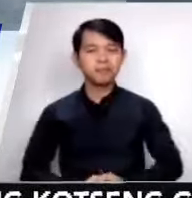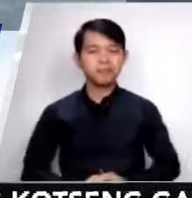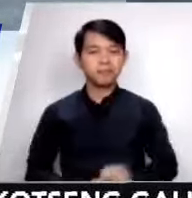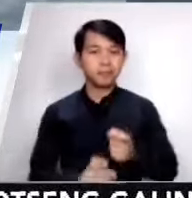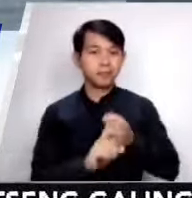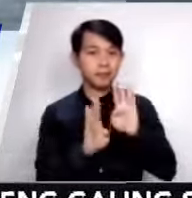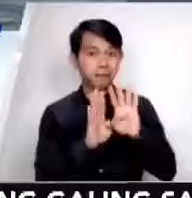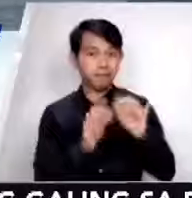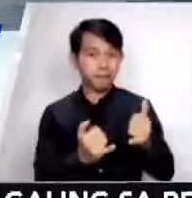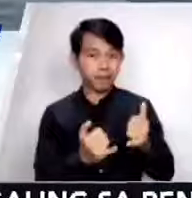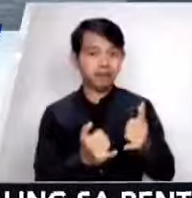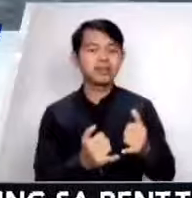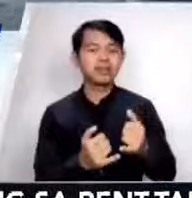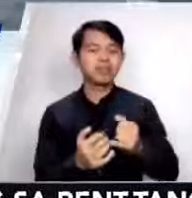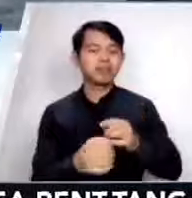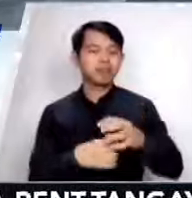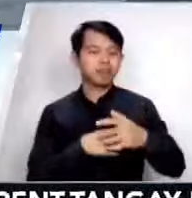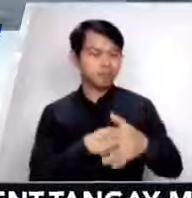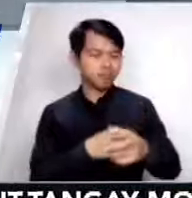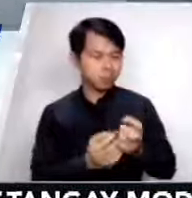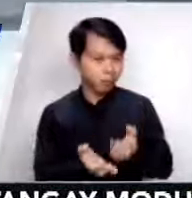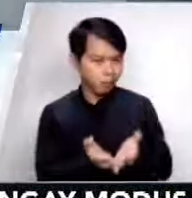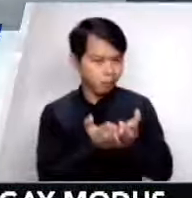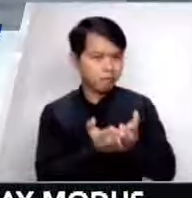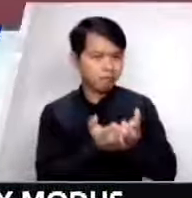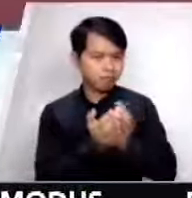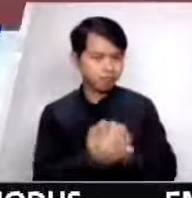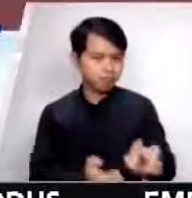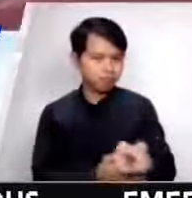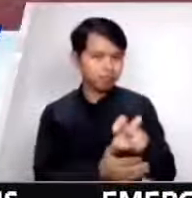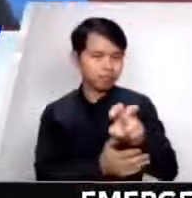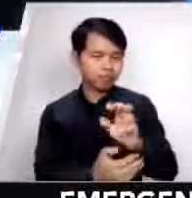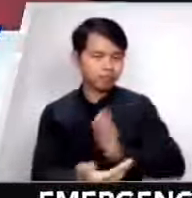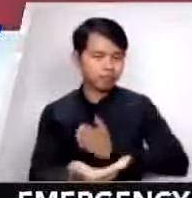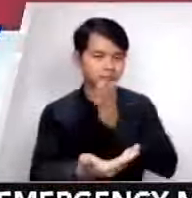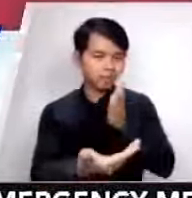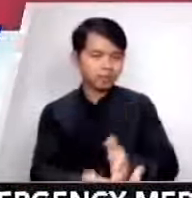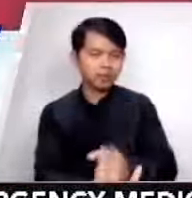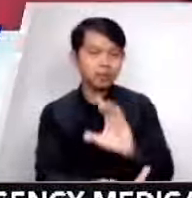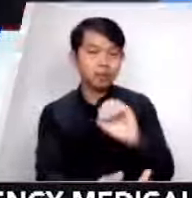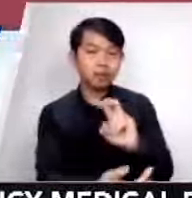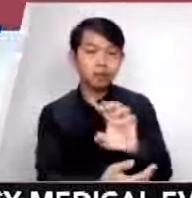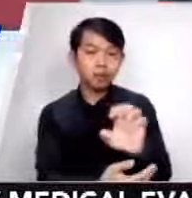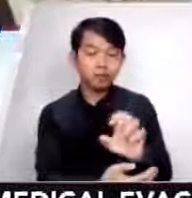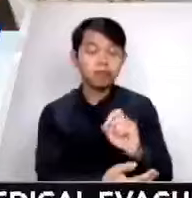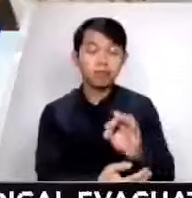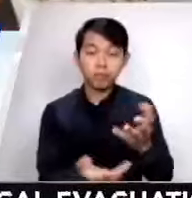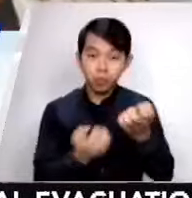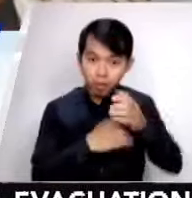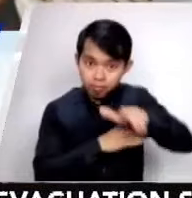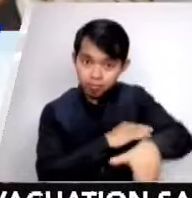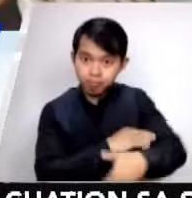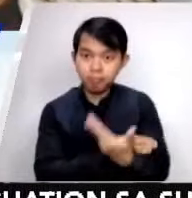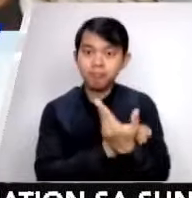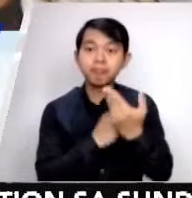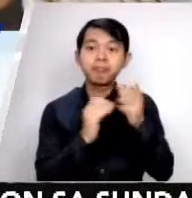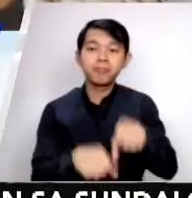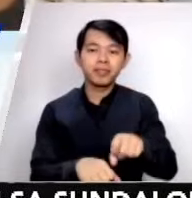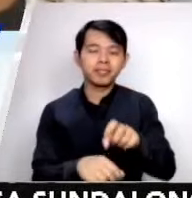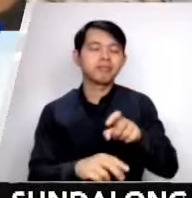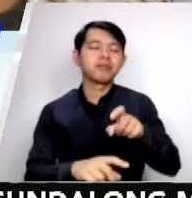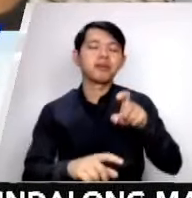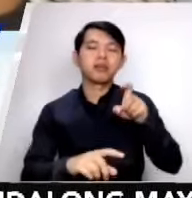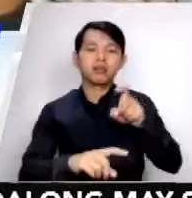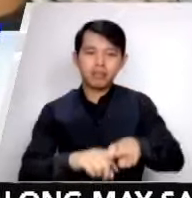45 minutes ang boat ride para marating ang cove. Kung mag-overnight, pwedeng mag-rent ng mga cottage. O di